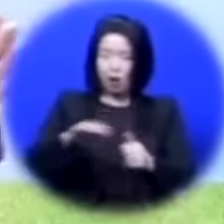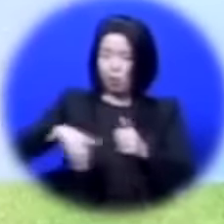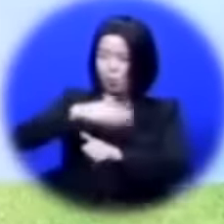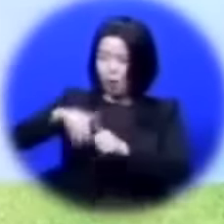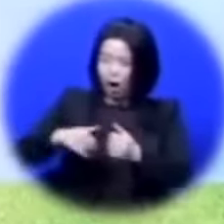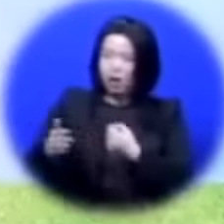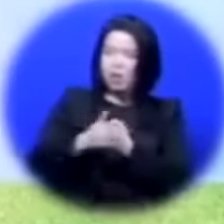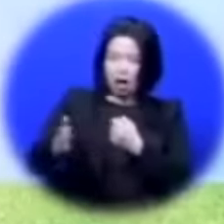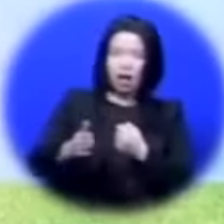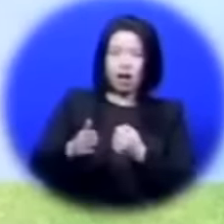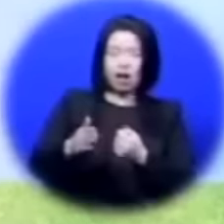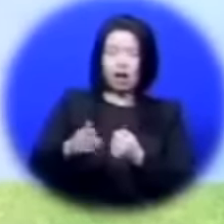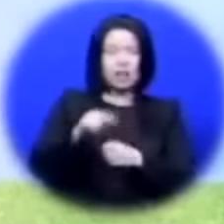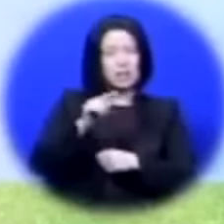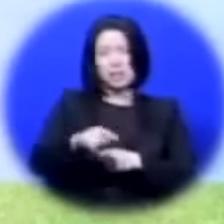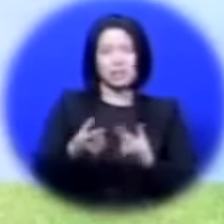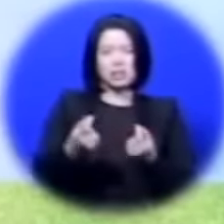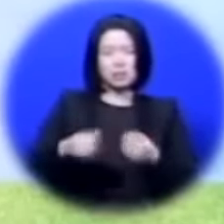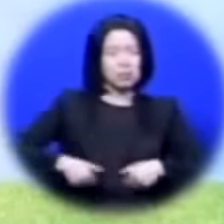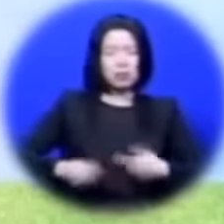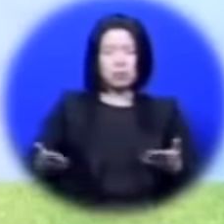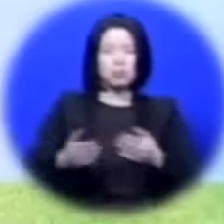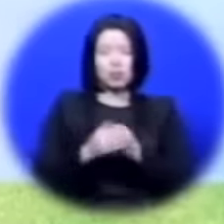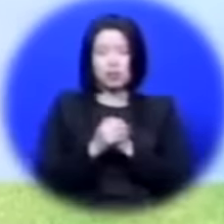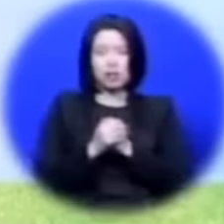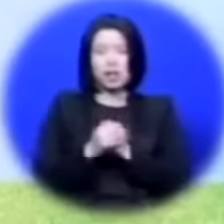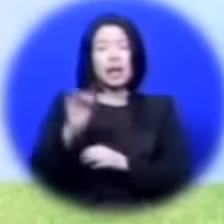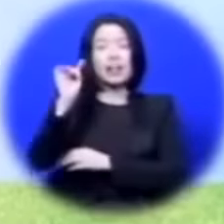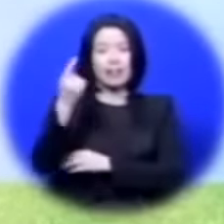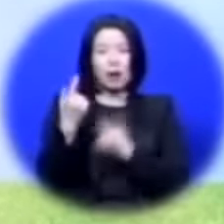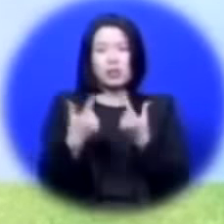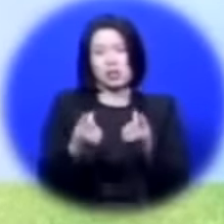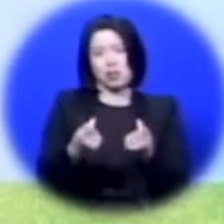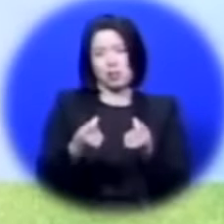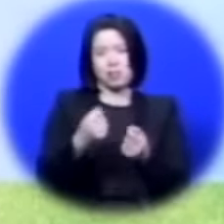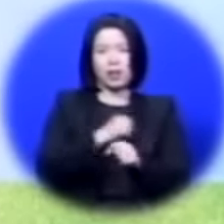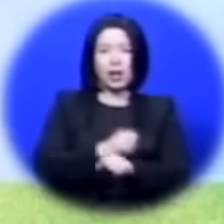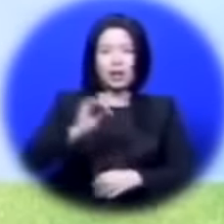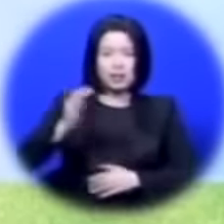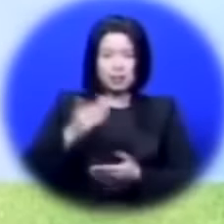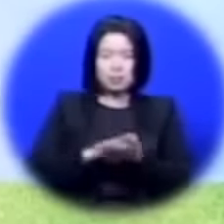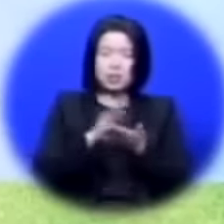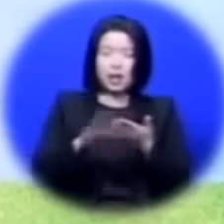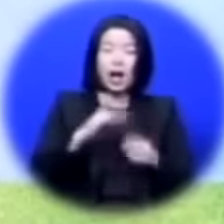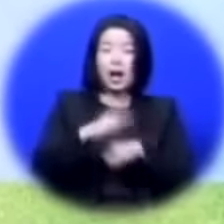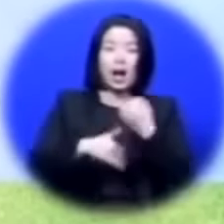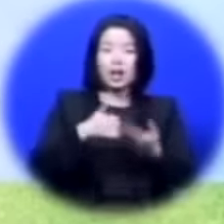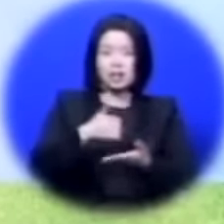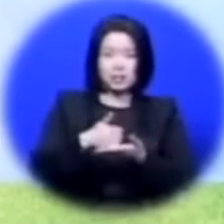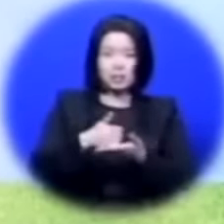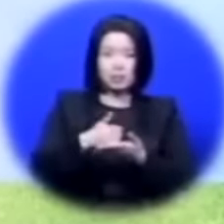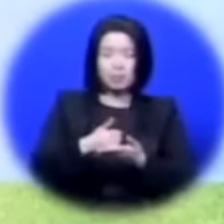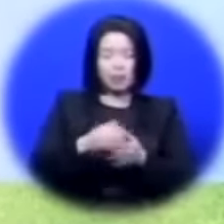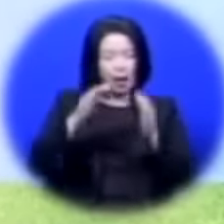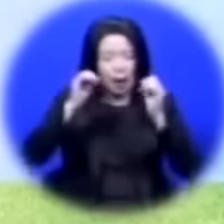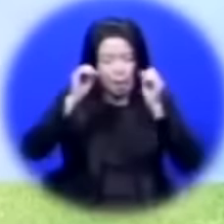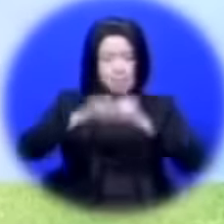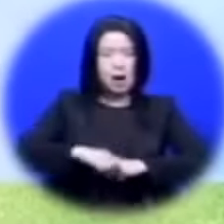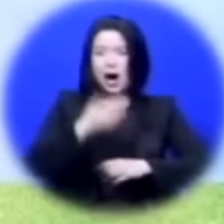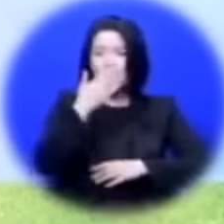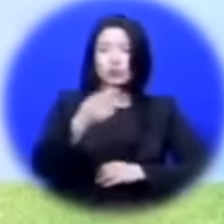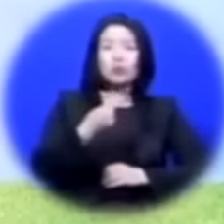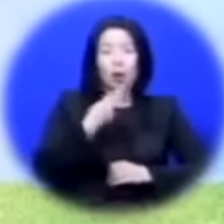탓하고 그럴게 아니에요 다윗처럼 해야 합니다 하나님 망할 수가 없는